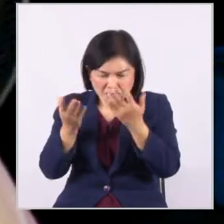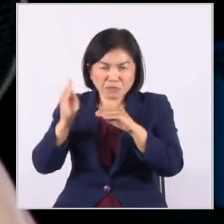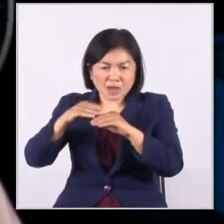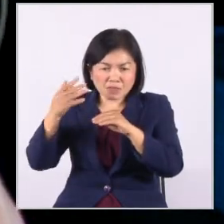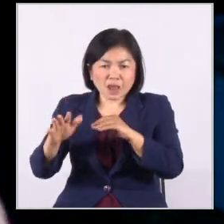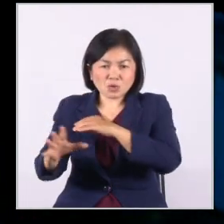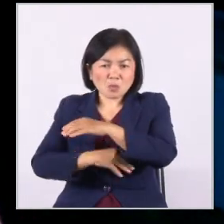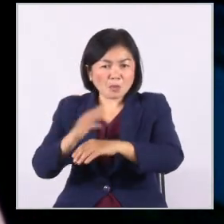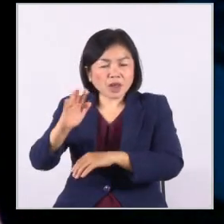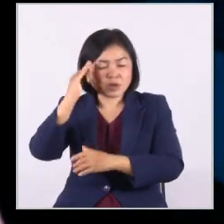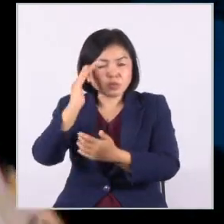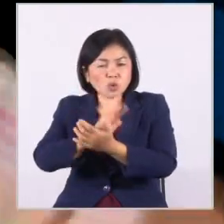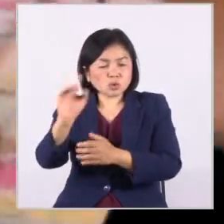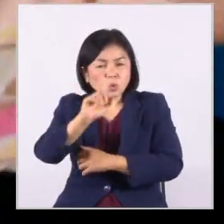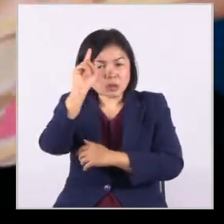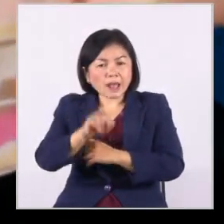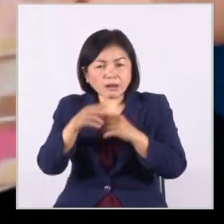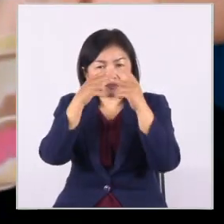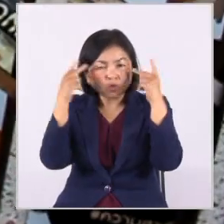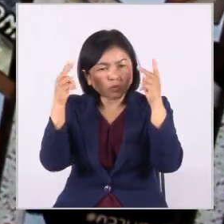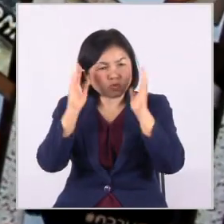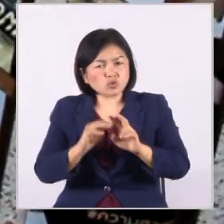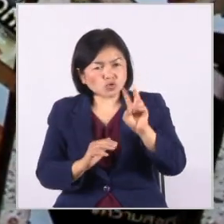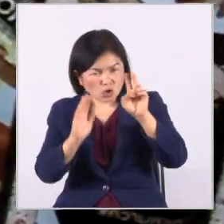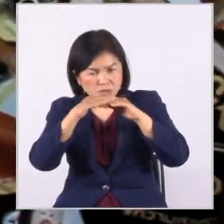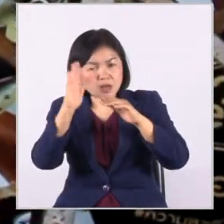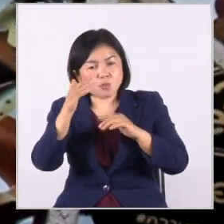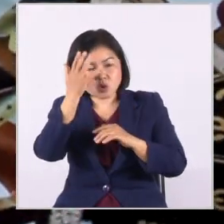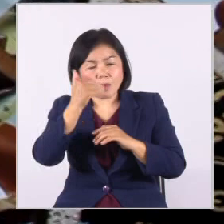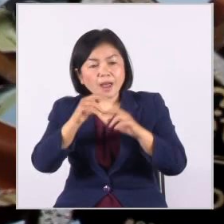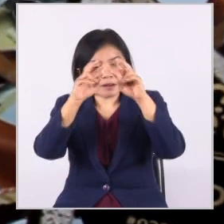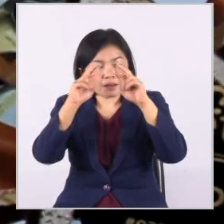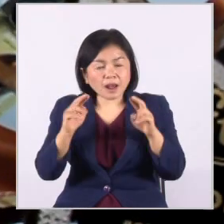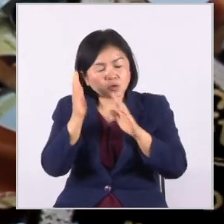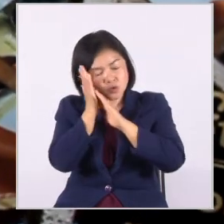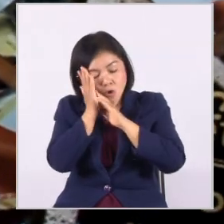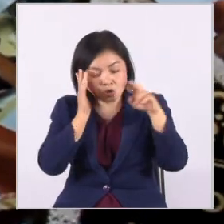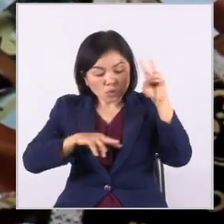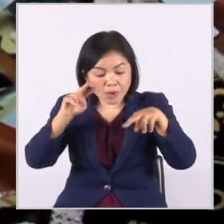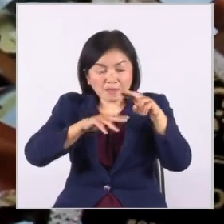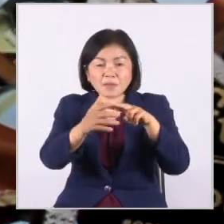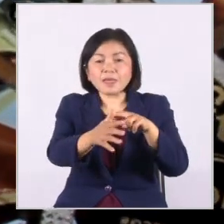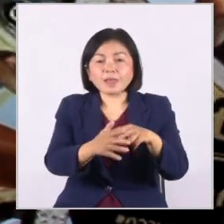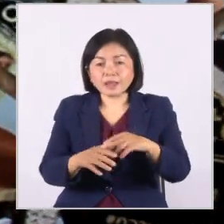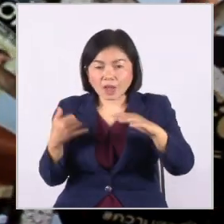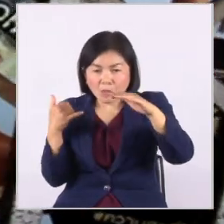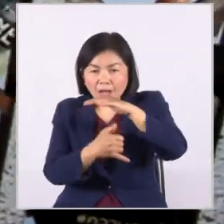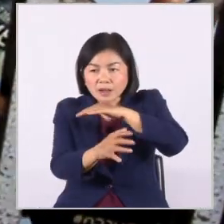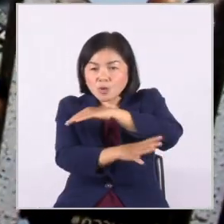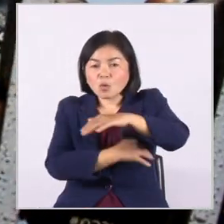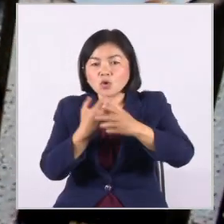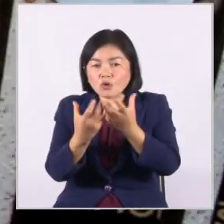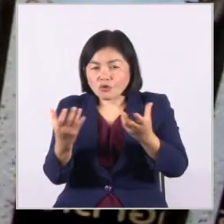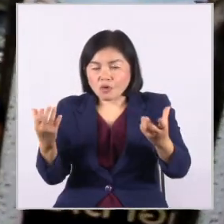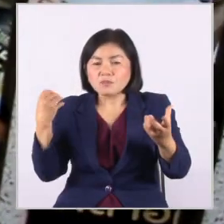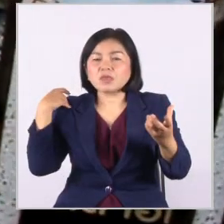ำรวจเนี่ยสันนิษฐานว่ากลุ่มคนร้ายน่าจะมีมากกว่า2คนรู้ว่าร้านของเจเนี่ยไม่มีคนนอนเฝ้าในเวลากลางคืนก็เลยเข้ามาก่อเหตุเข้ามาก่อเ